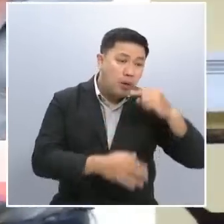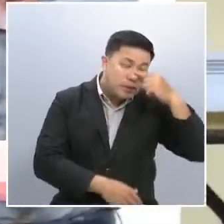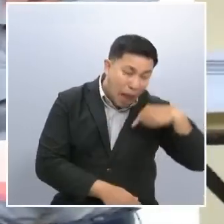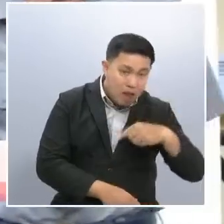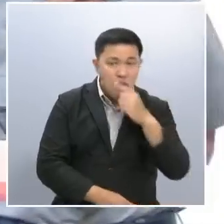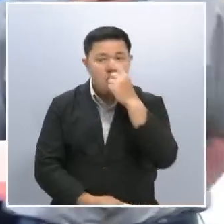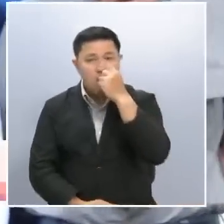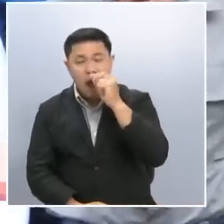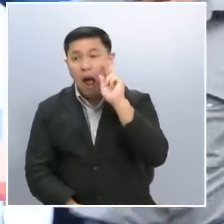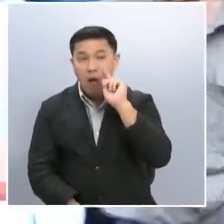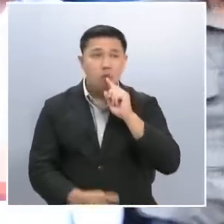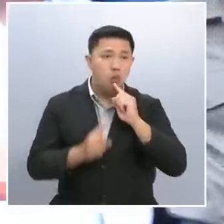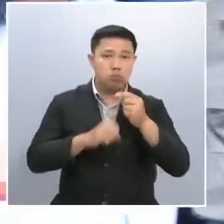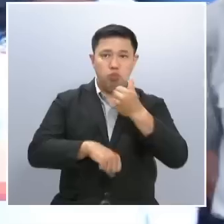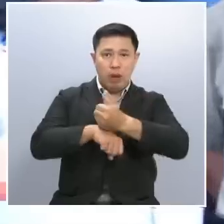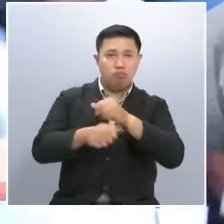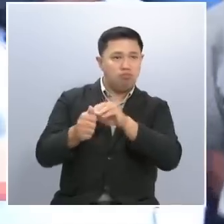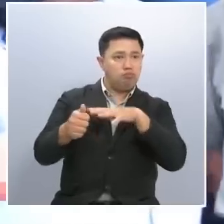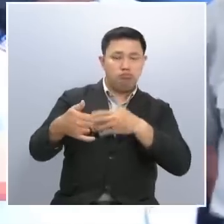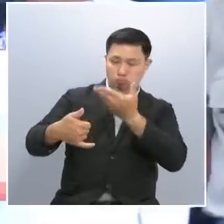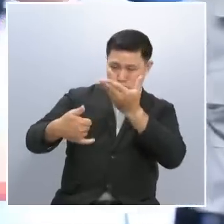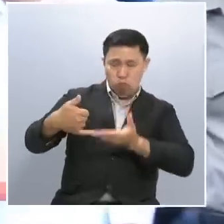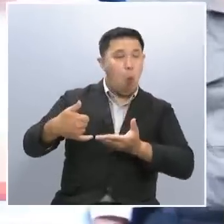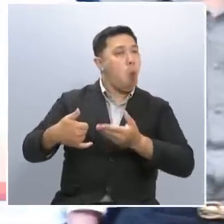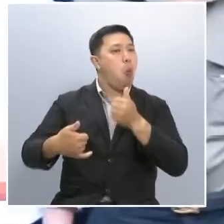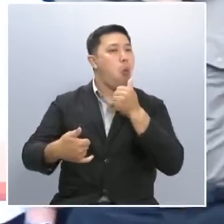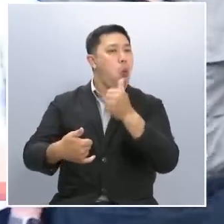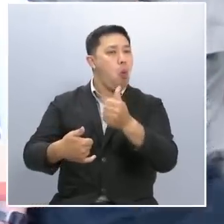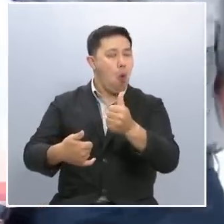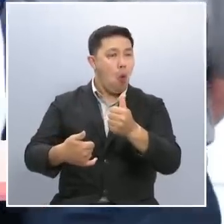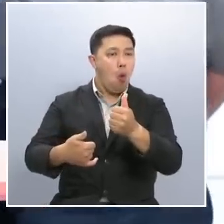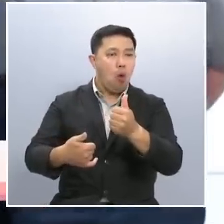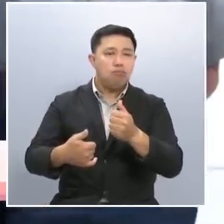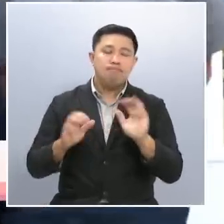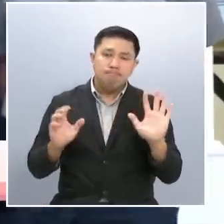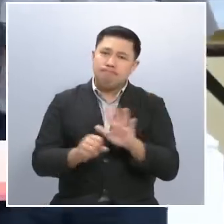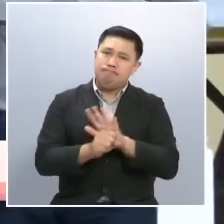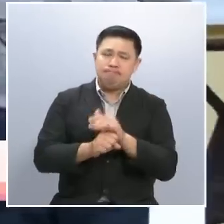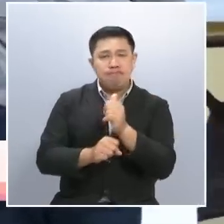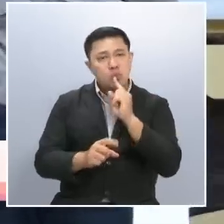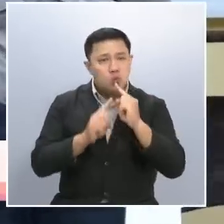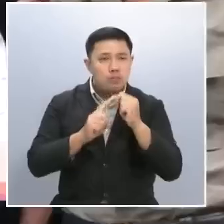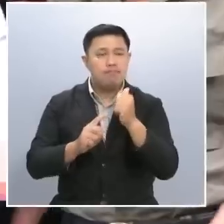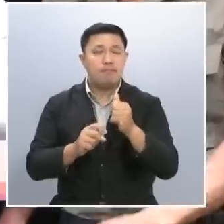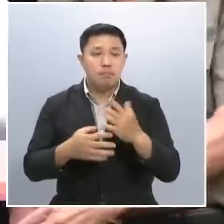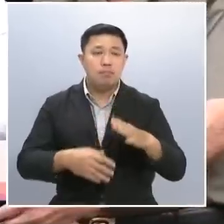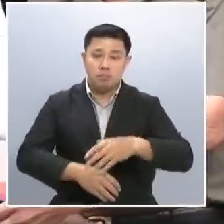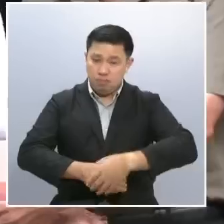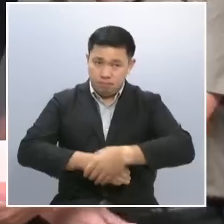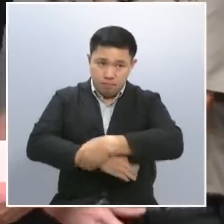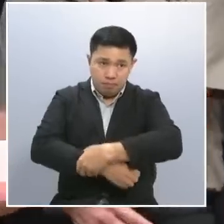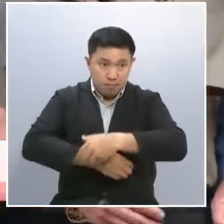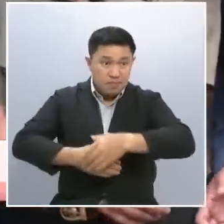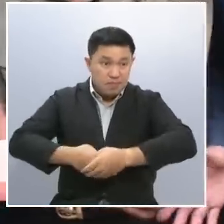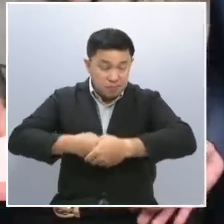ในแง่ของผู้นำก็ถือว่าแสดงออกได้ดีนะฮะแล้วก็ไม่ขาดไม่เกินส่วนภาพการจับมือแกนนำพรรคร่วม